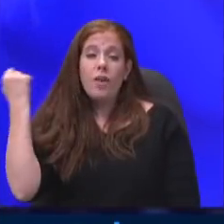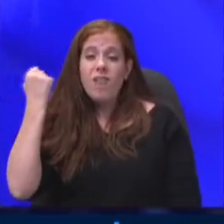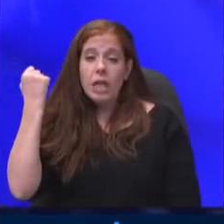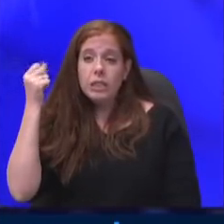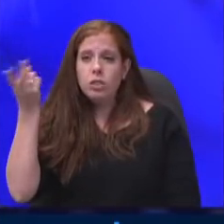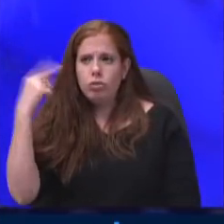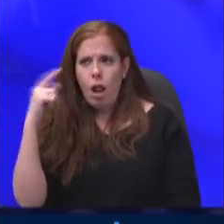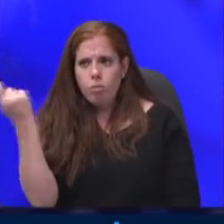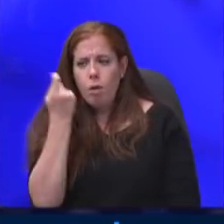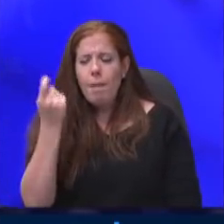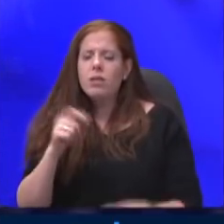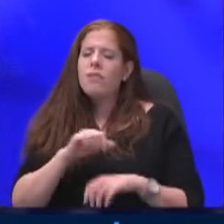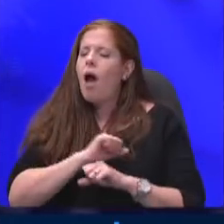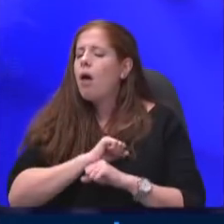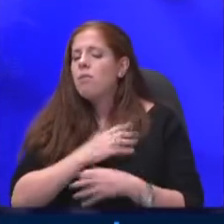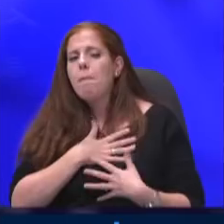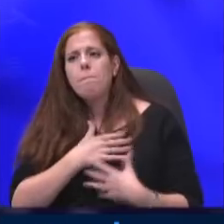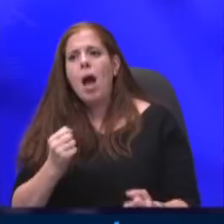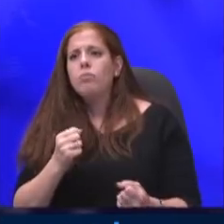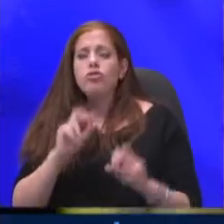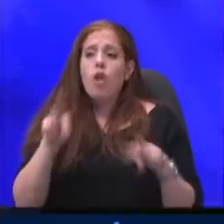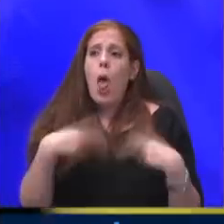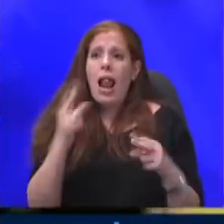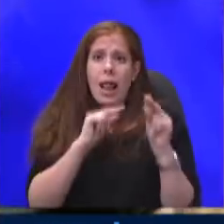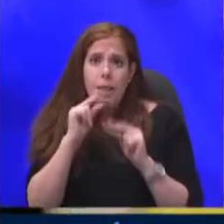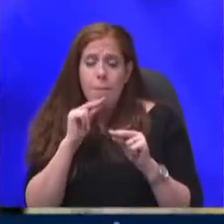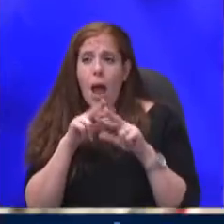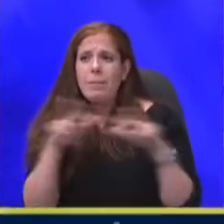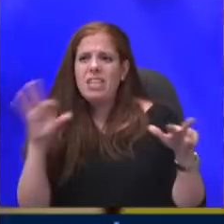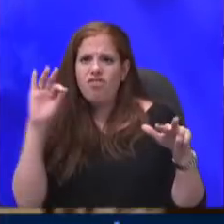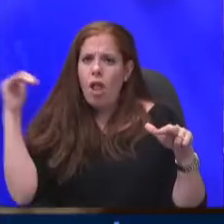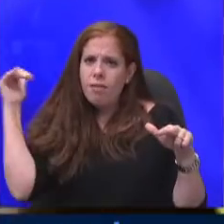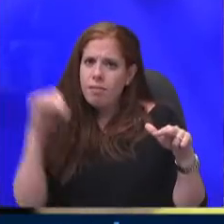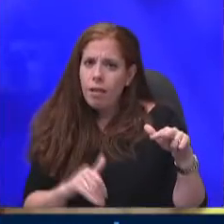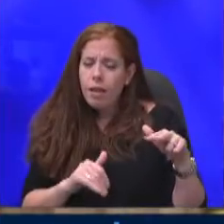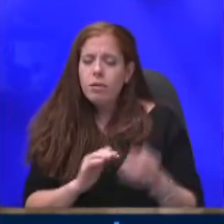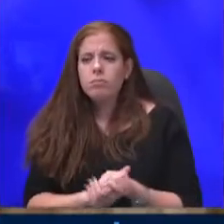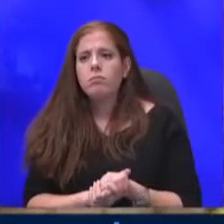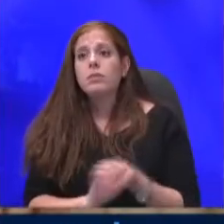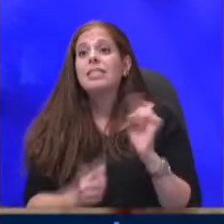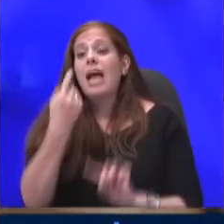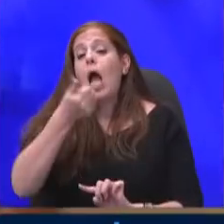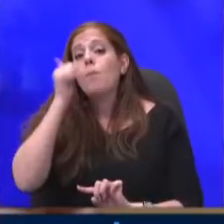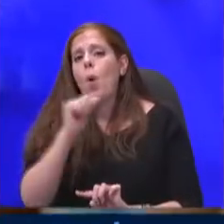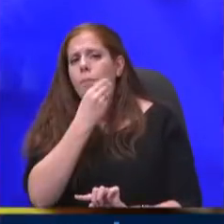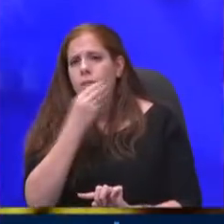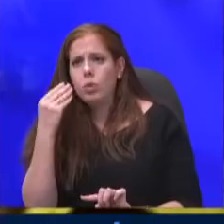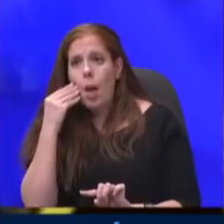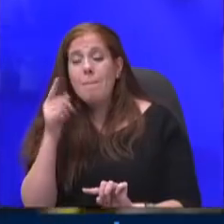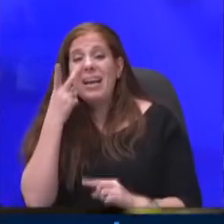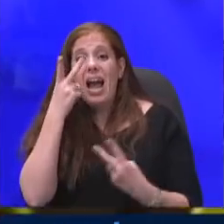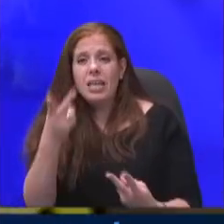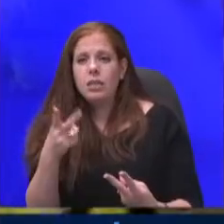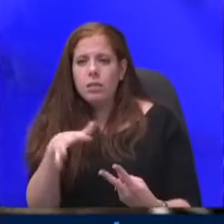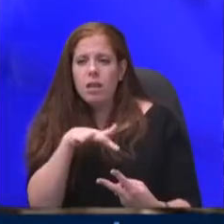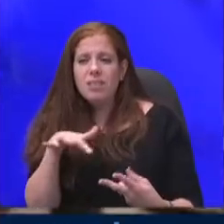יכלה לדבר. מצבה הידרדר דרסטית. זה קרה אתמול בצהריים. כך נראתה הזירה הקשה דקות אחרי